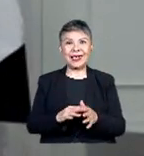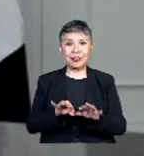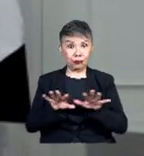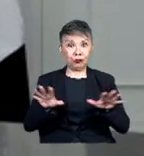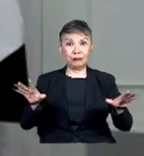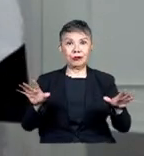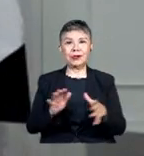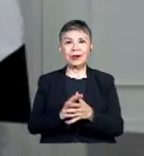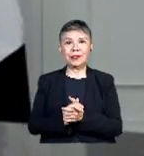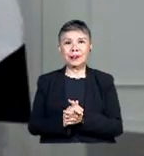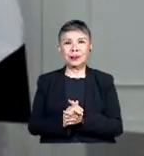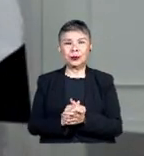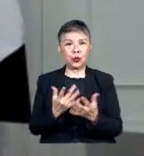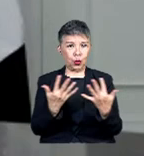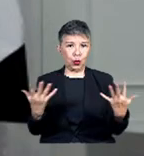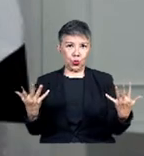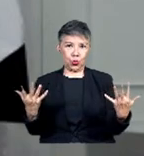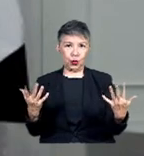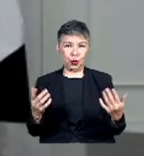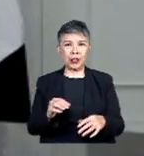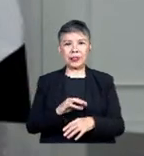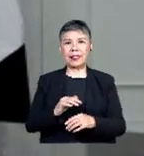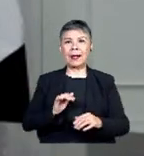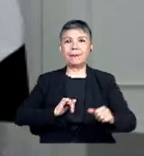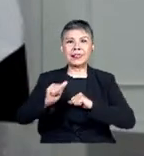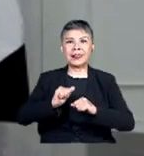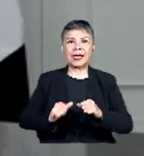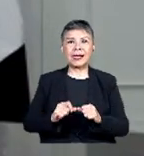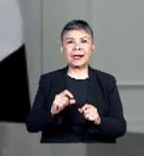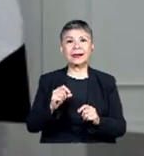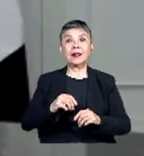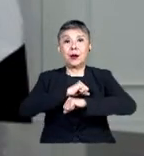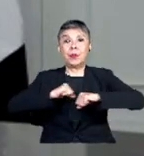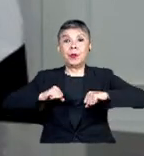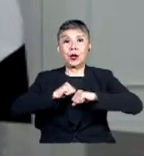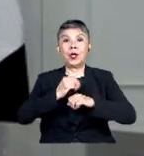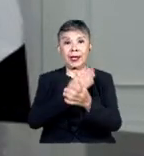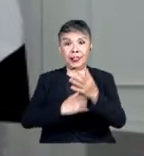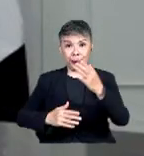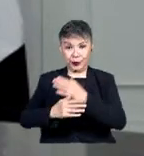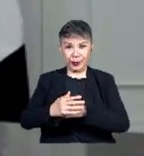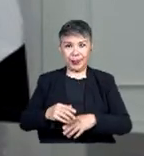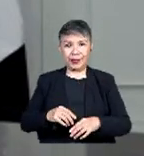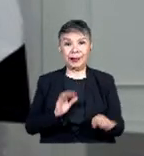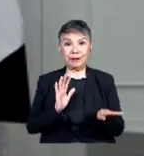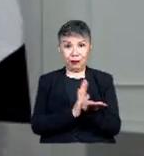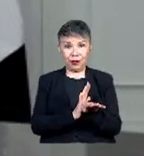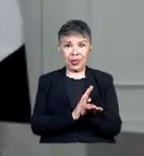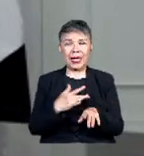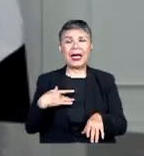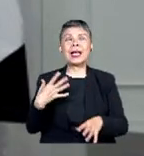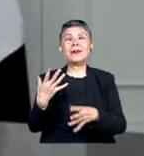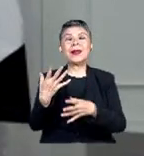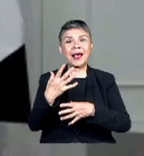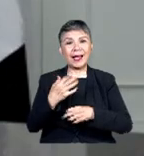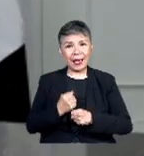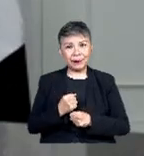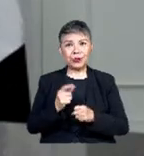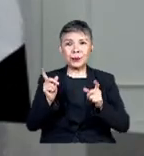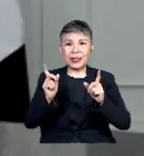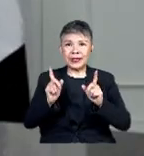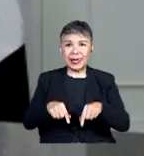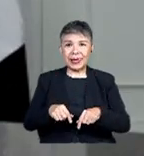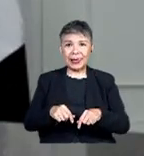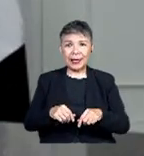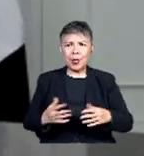kalangan masyarakat luas tentang pelaksanaan Peparnas ini. Dan tentu kita harapkan ini